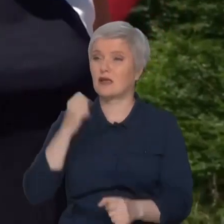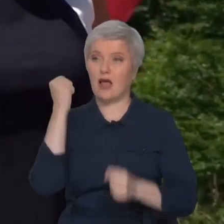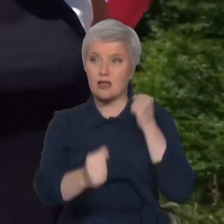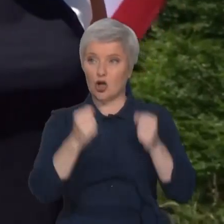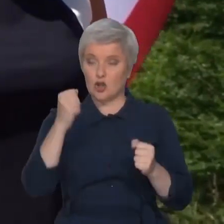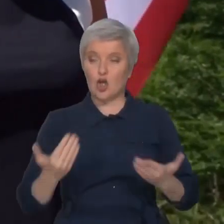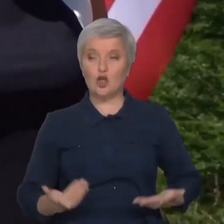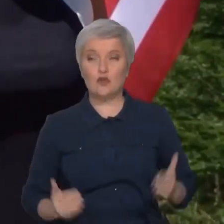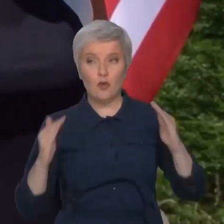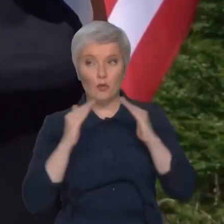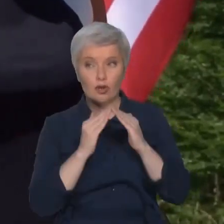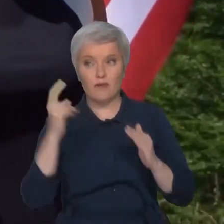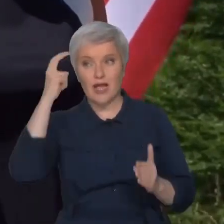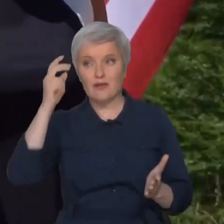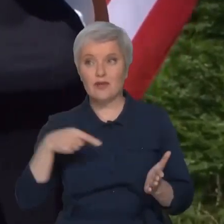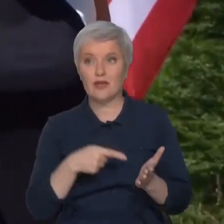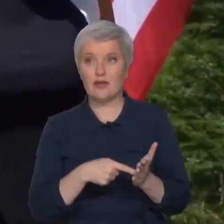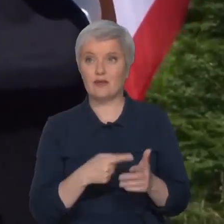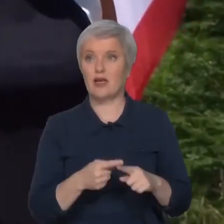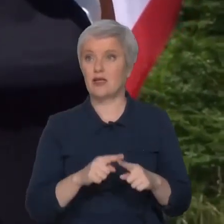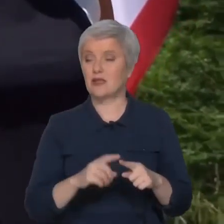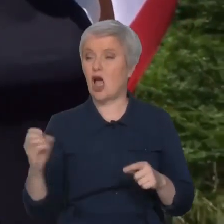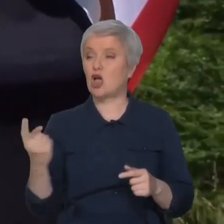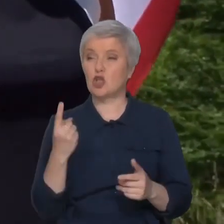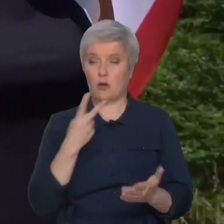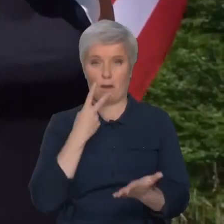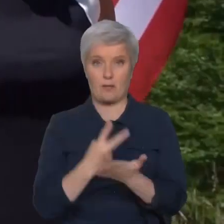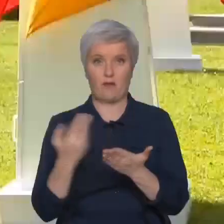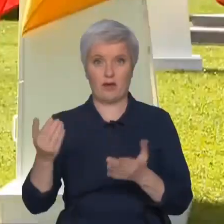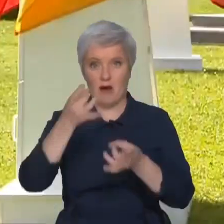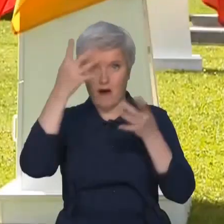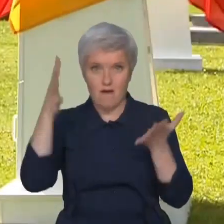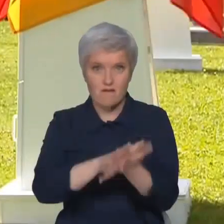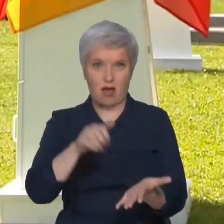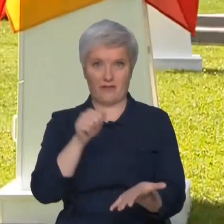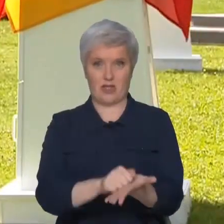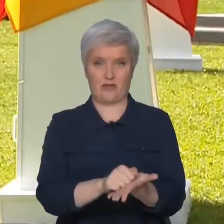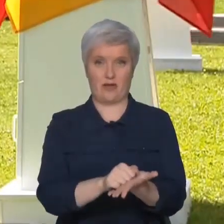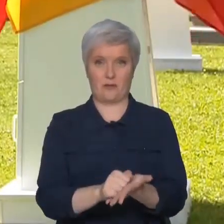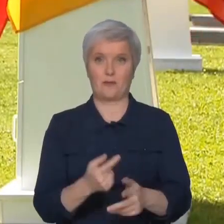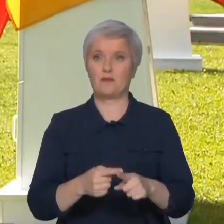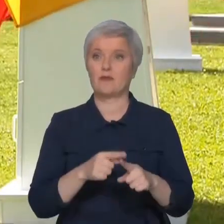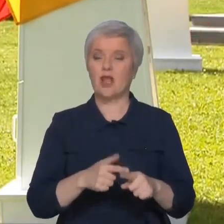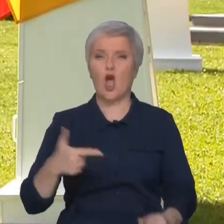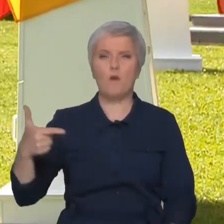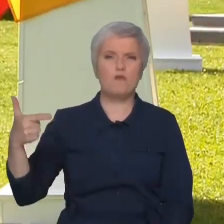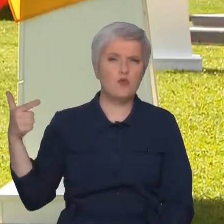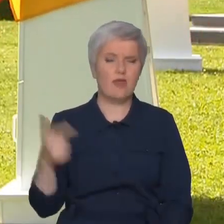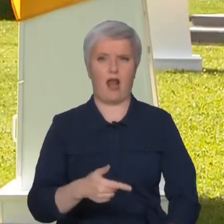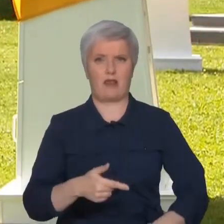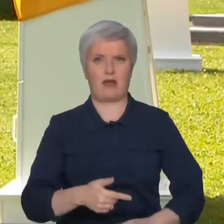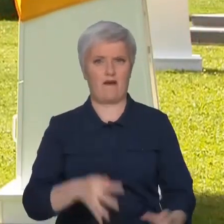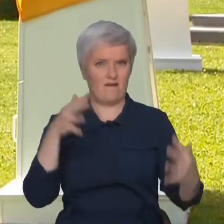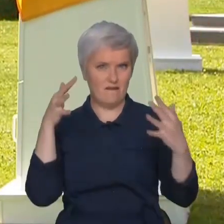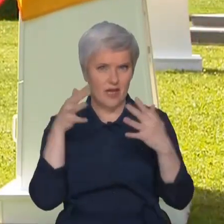удар по житловій будівлі у Києві? Це ще один прояв їхнього варварства. що це брутальна війна, яку